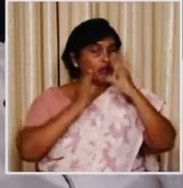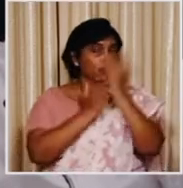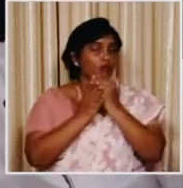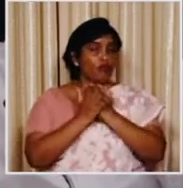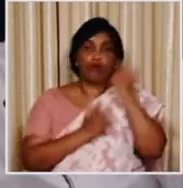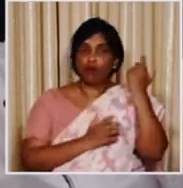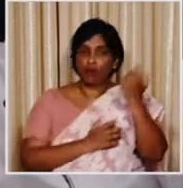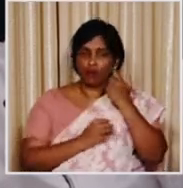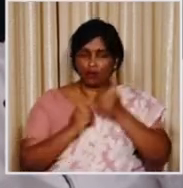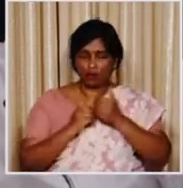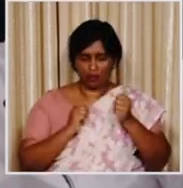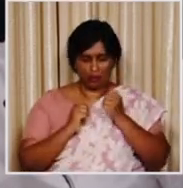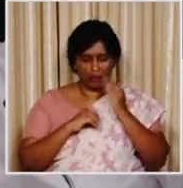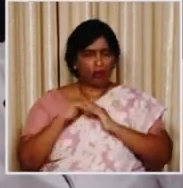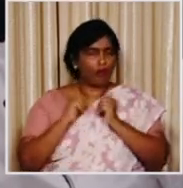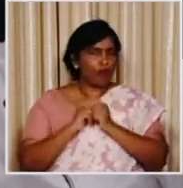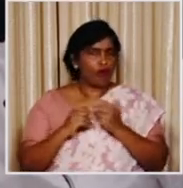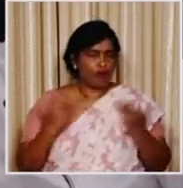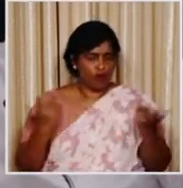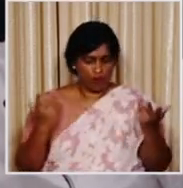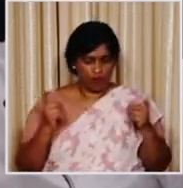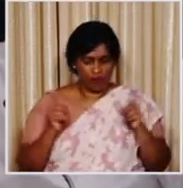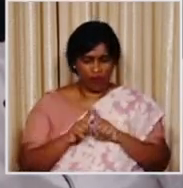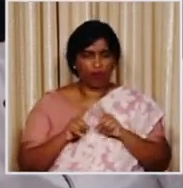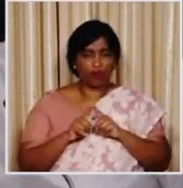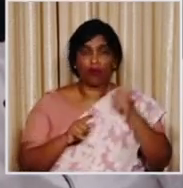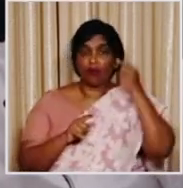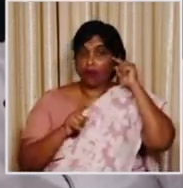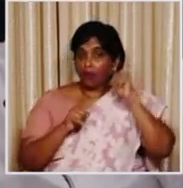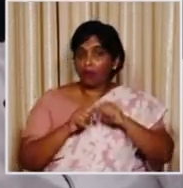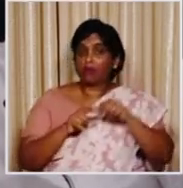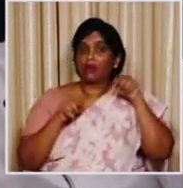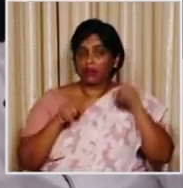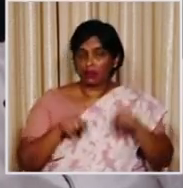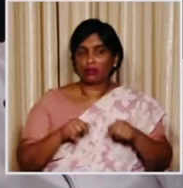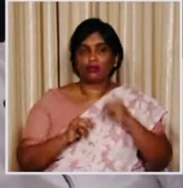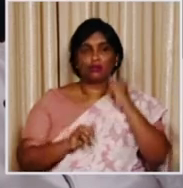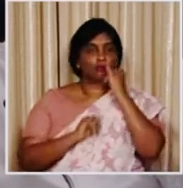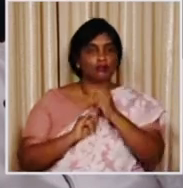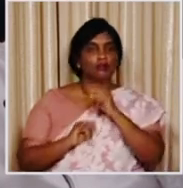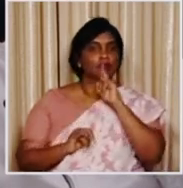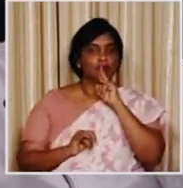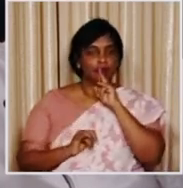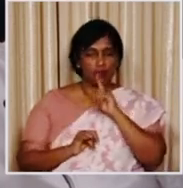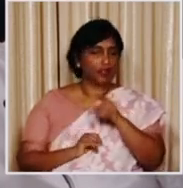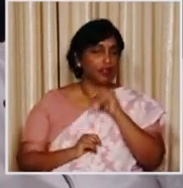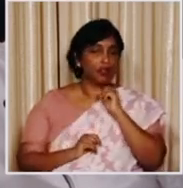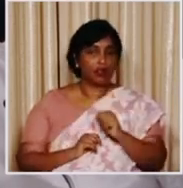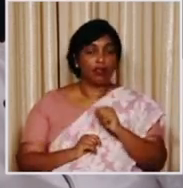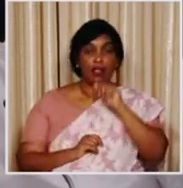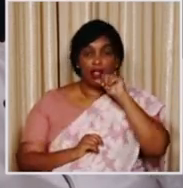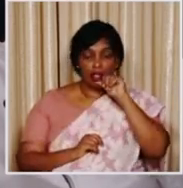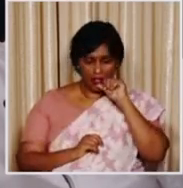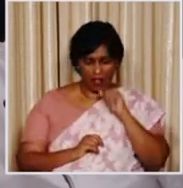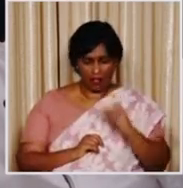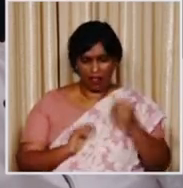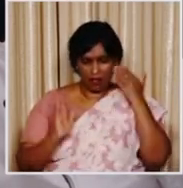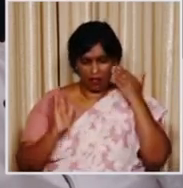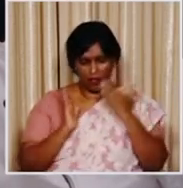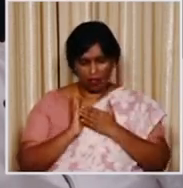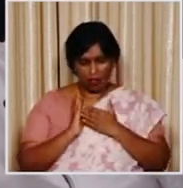ගැනීමට ගත්ත පියවර කුමක්ද? නමුත් එතුමියට විරුද්ධව දැන් චෝදනාවක් යොමු කරලා තියෙනවා. මොකද සත්‍ය ගැන